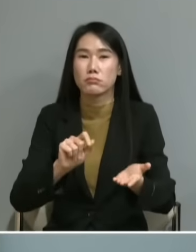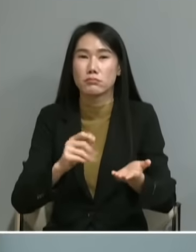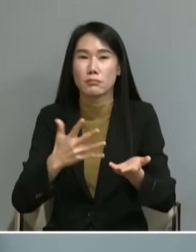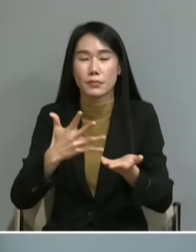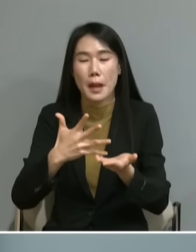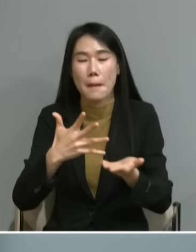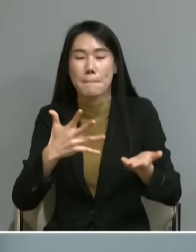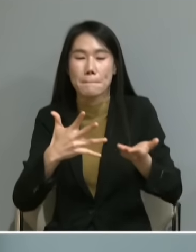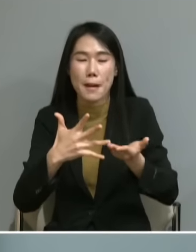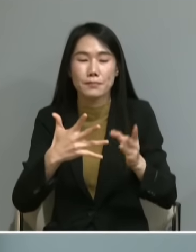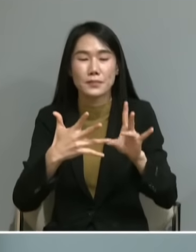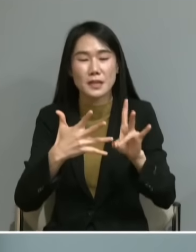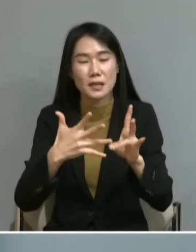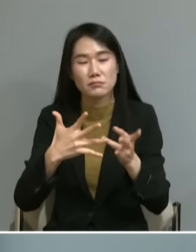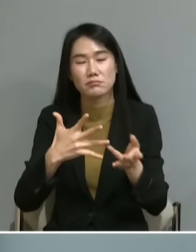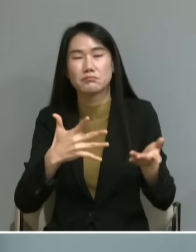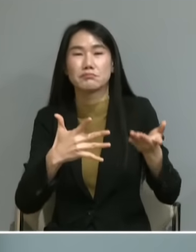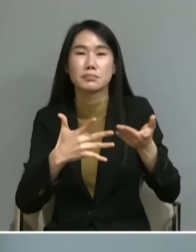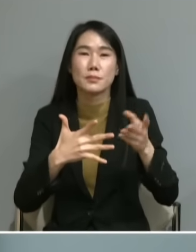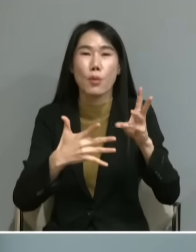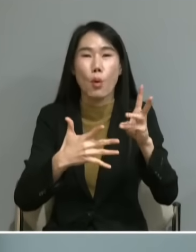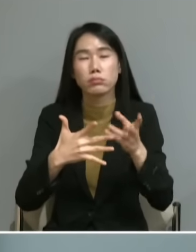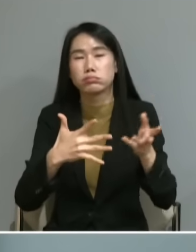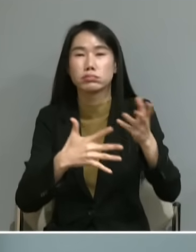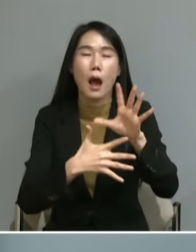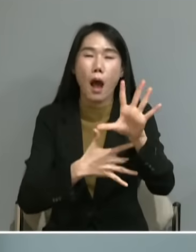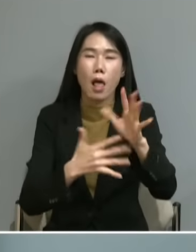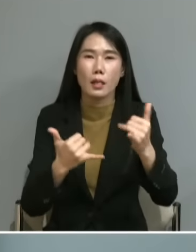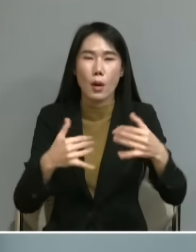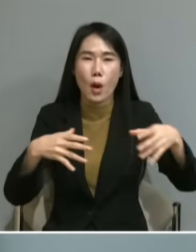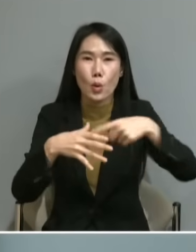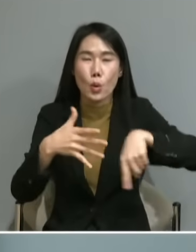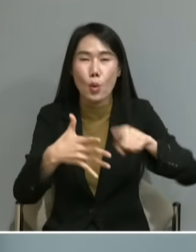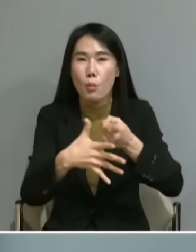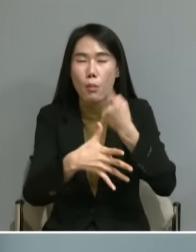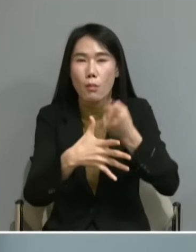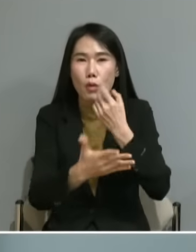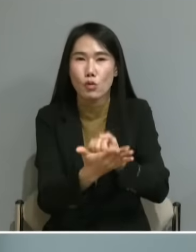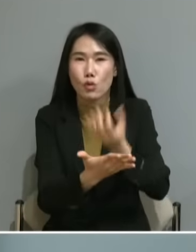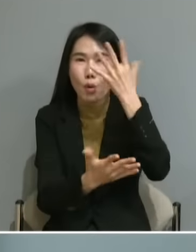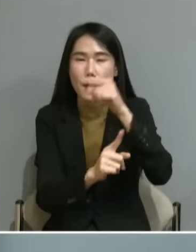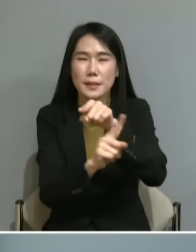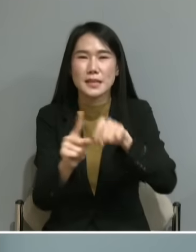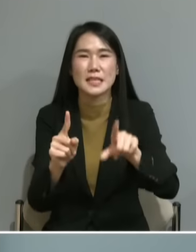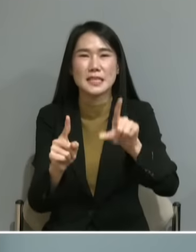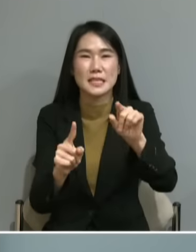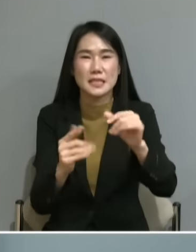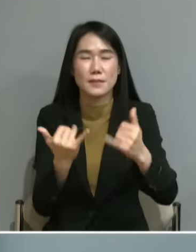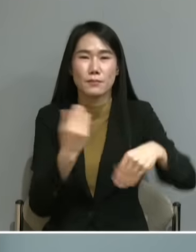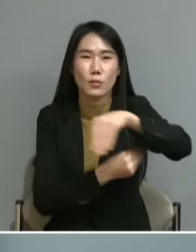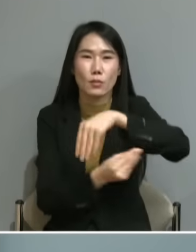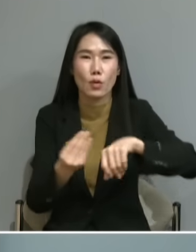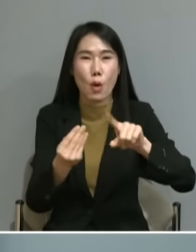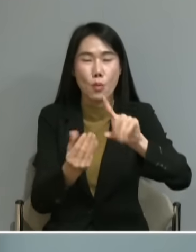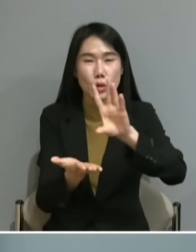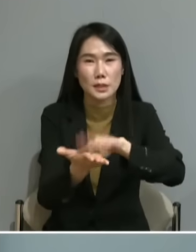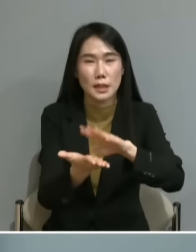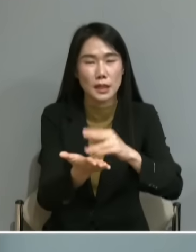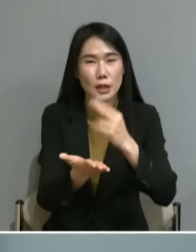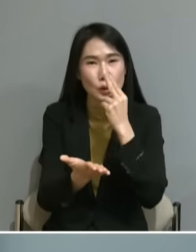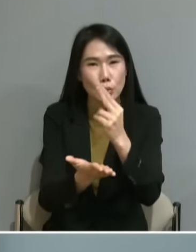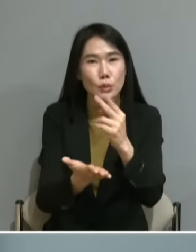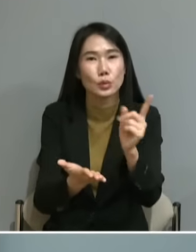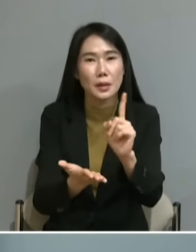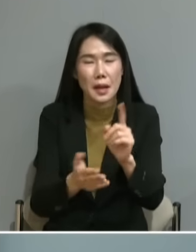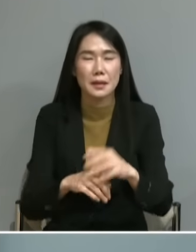งไป 0.8 0.7 นะครับแต่สุดท้ายเนี่ยพอมากลุ่มบนสุด 20% เนี่ยนะครับตัวเลขทางเศรษฐศาสตร์เนี่ยมันชี้ชัดว่า